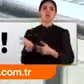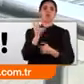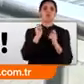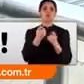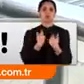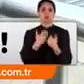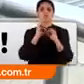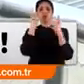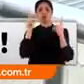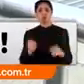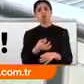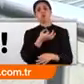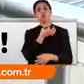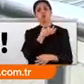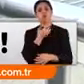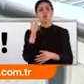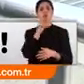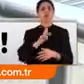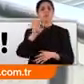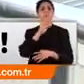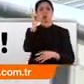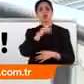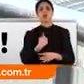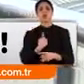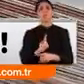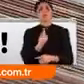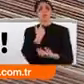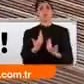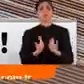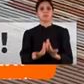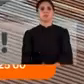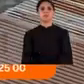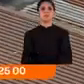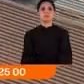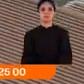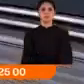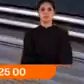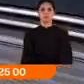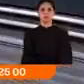Bir çare bulun gerçekten temizlik yapmaktan, inanın bıktım.